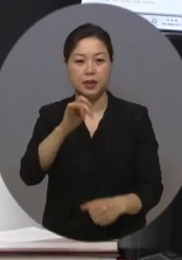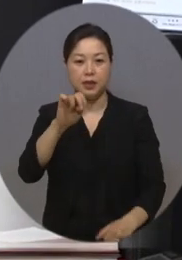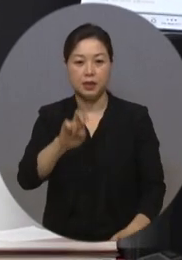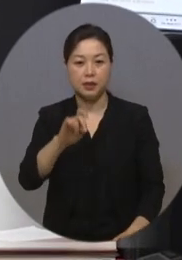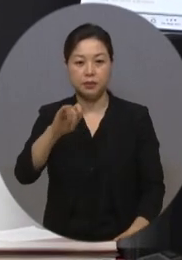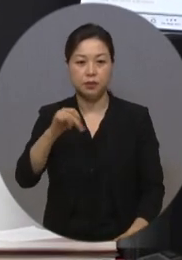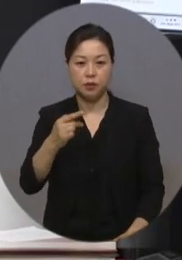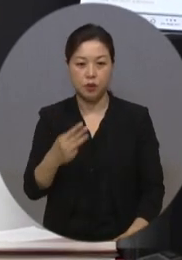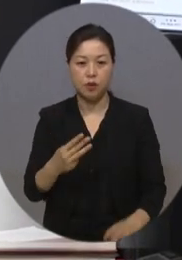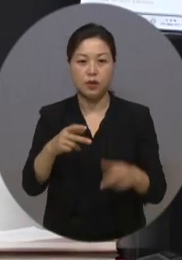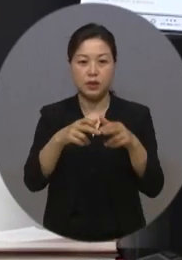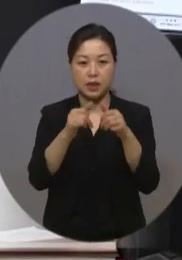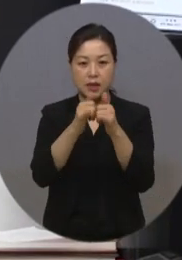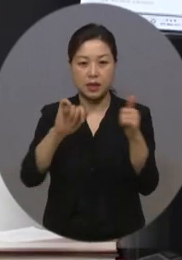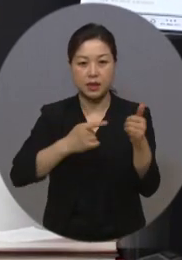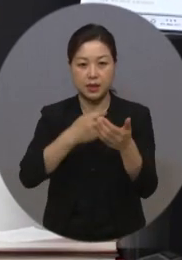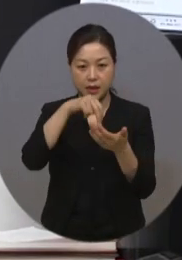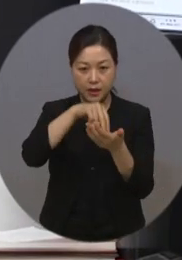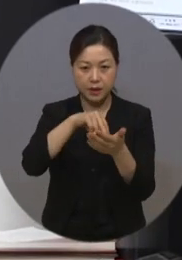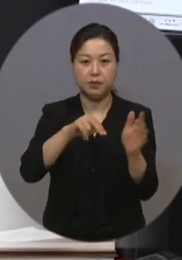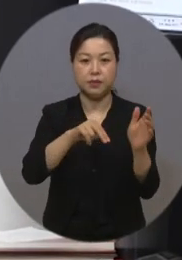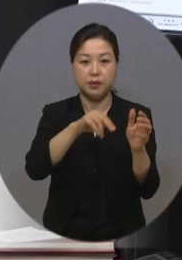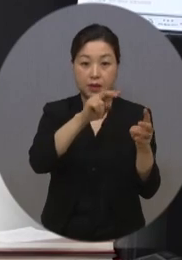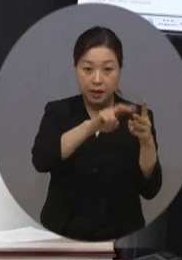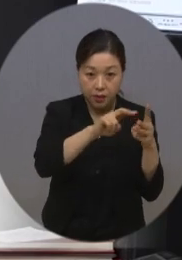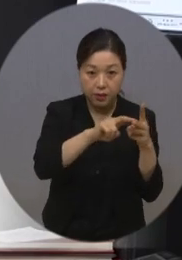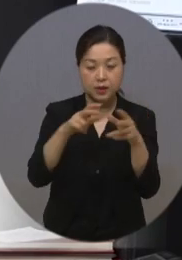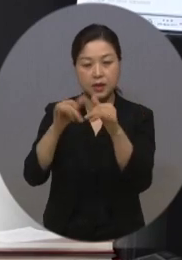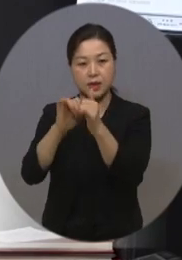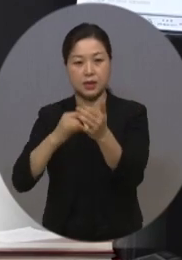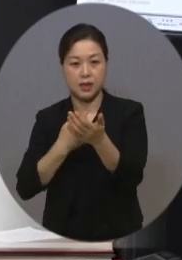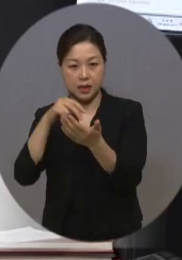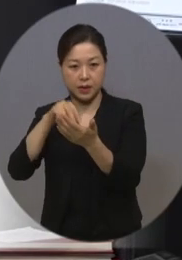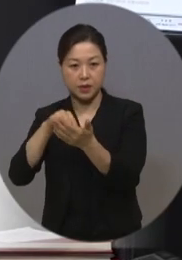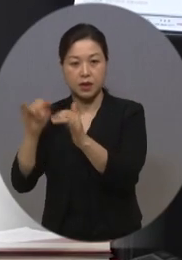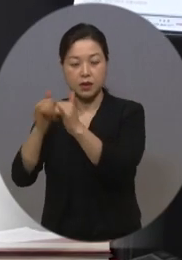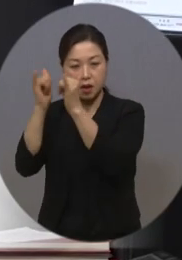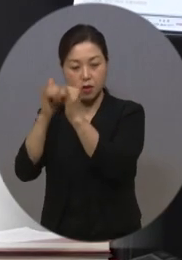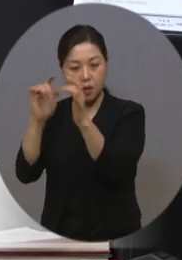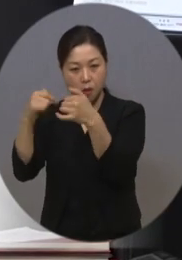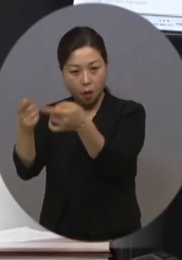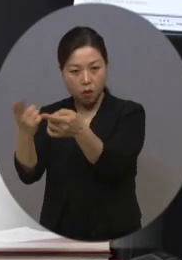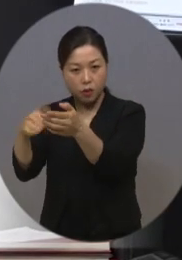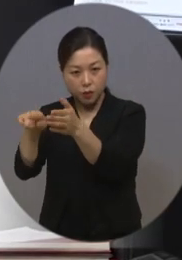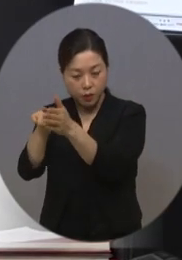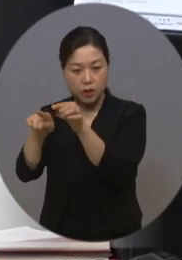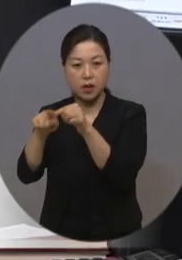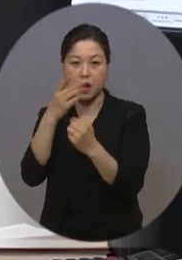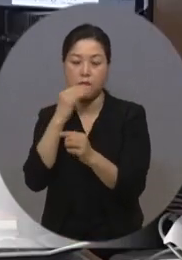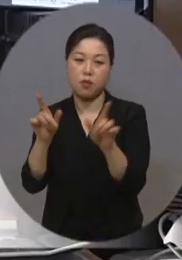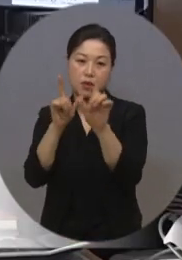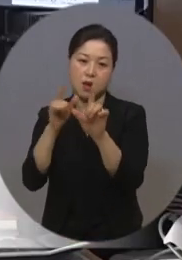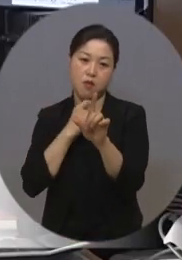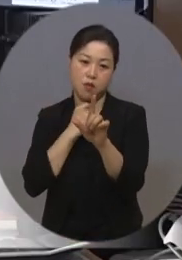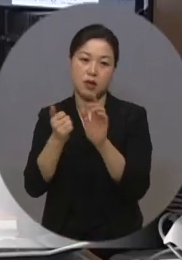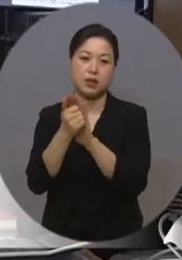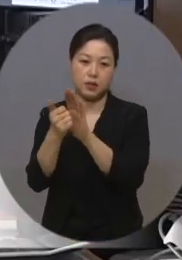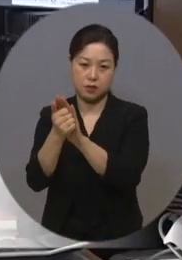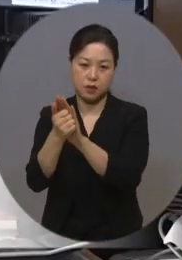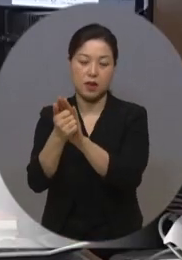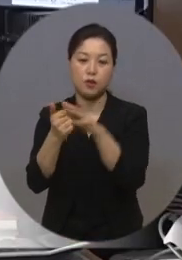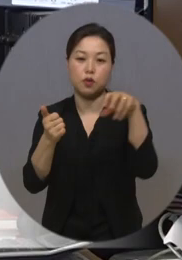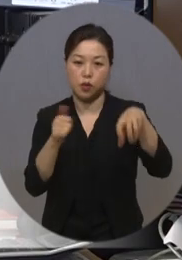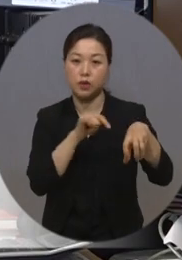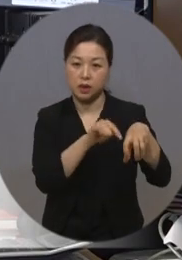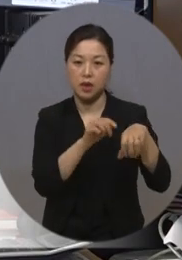자립과 사회 복귀를 통해 행복한 삶을 살아갈 수 있도록 수월하고 지원하는 세타 입니다 이번 나눔